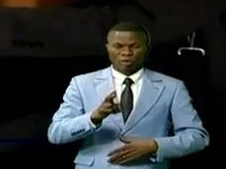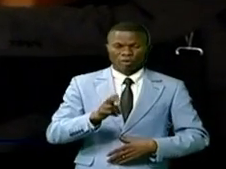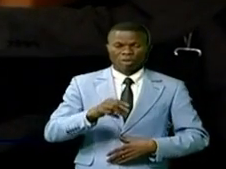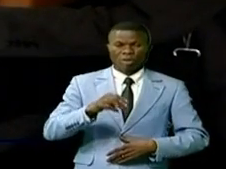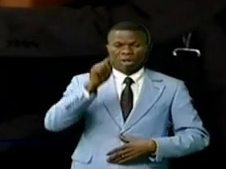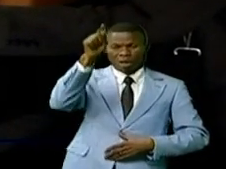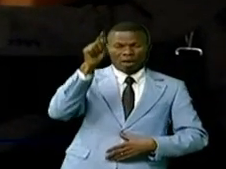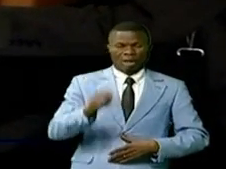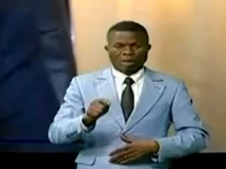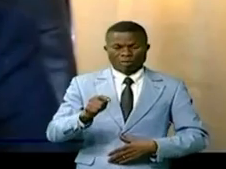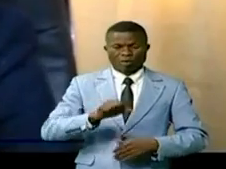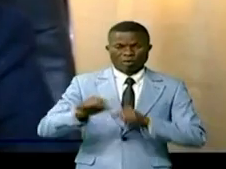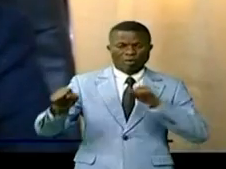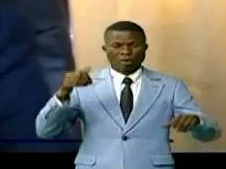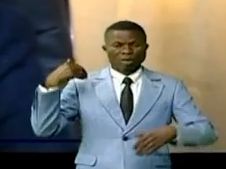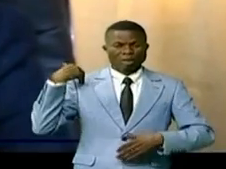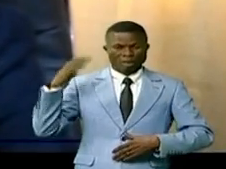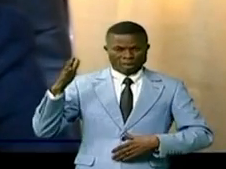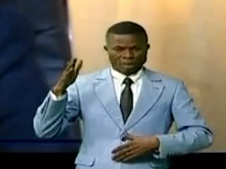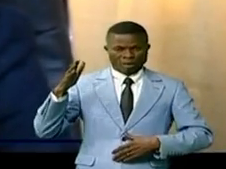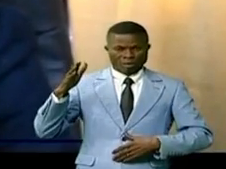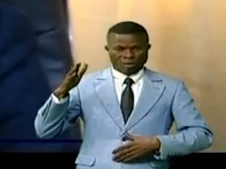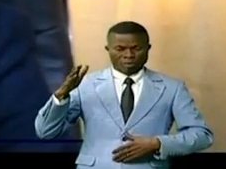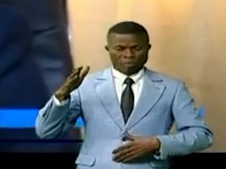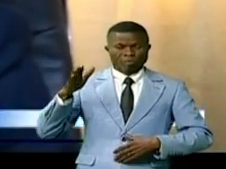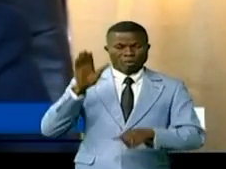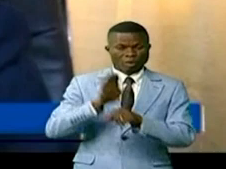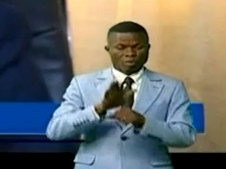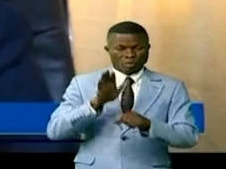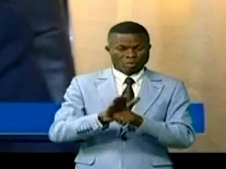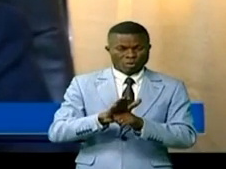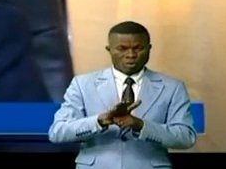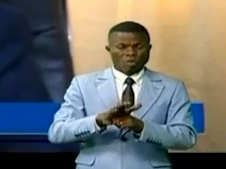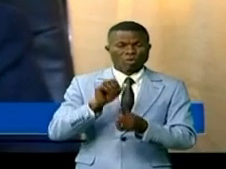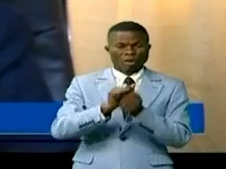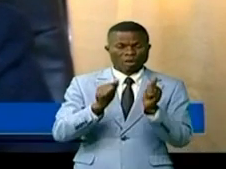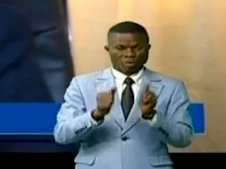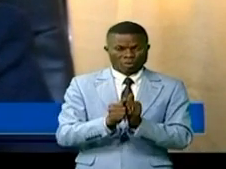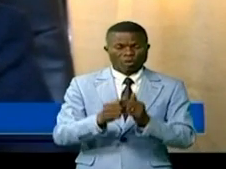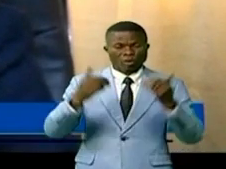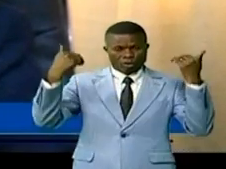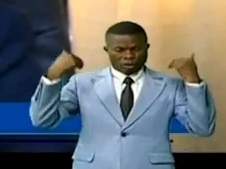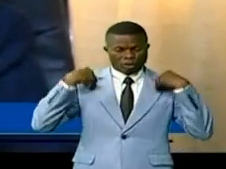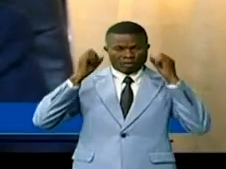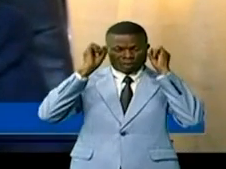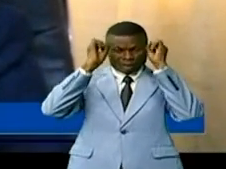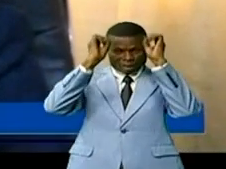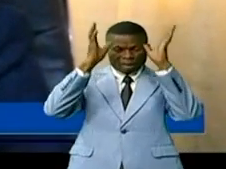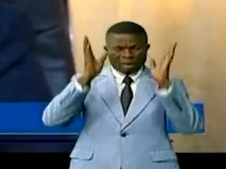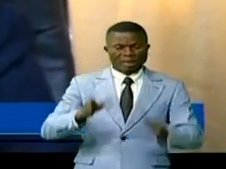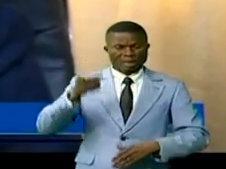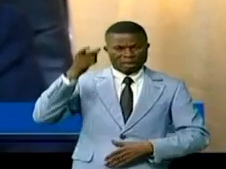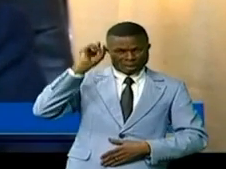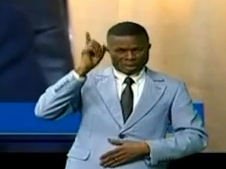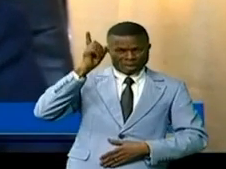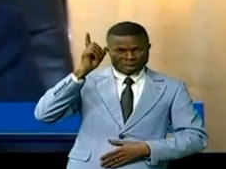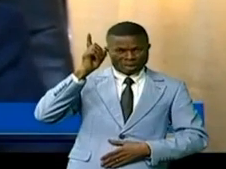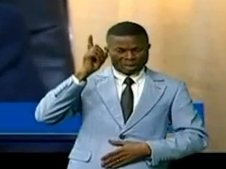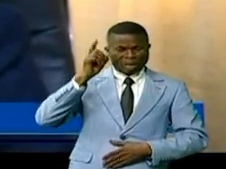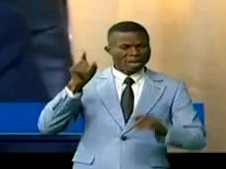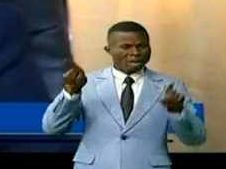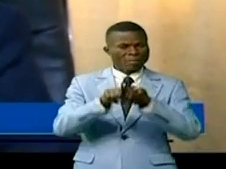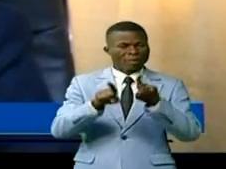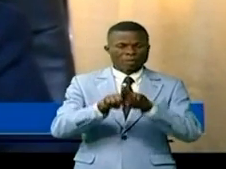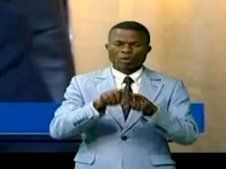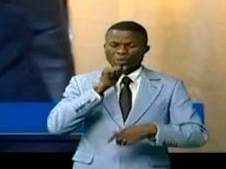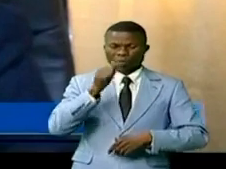pourcentages obtenus aux examens d'État, dans la plupart des cas, nous sommes acteurs de l'éducation depuis très longtemps, ça ne corrobore